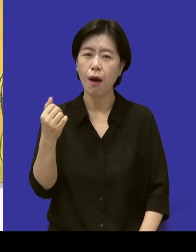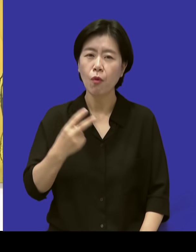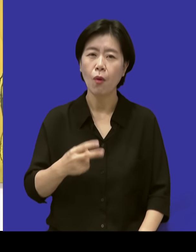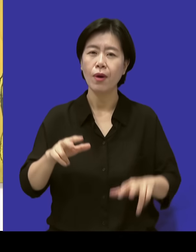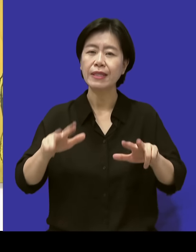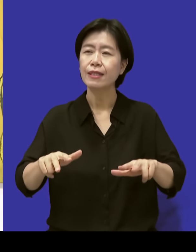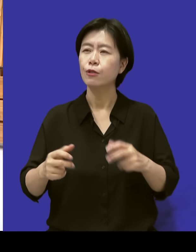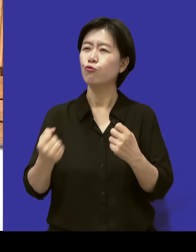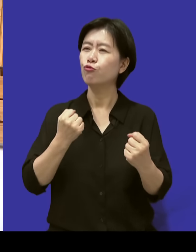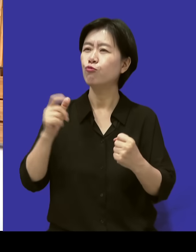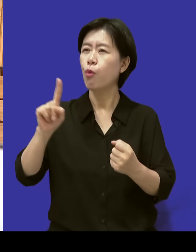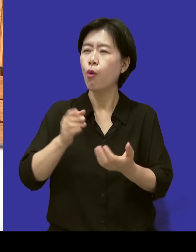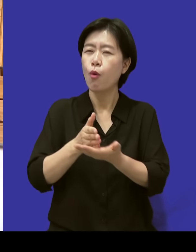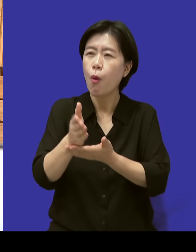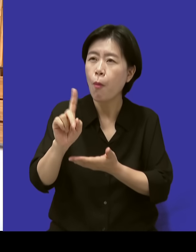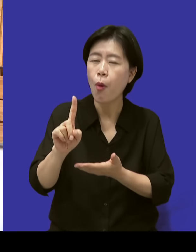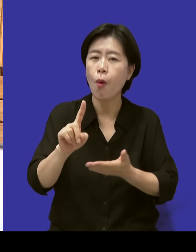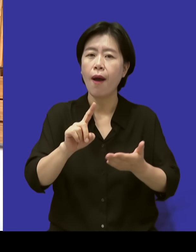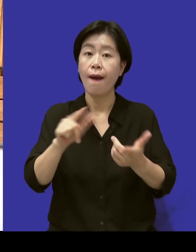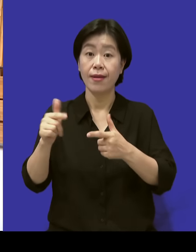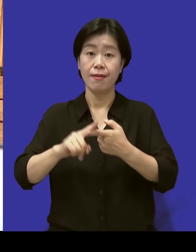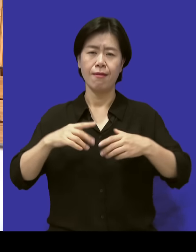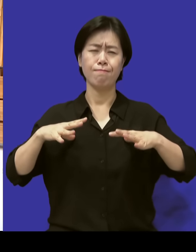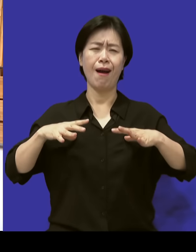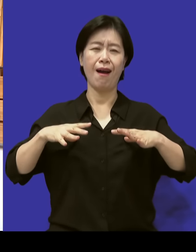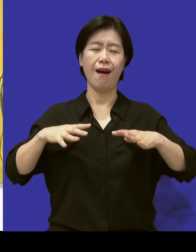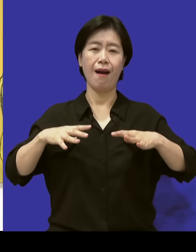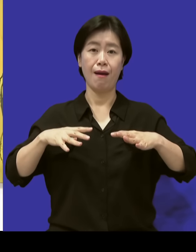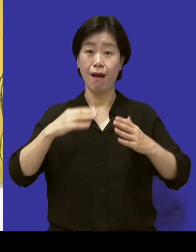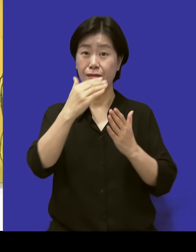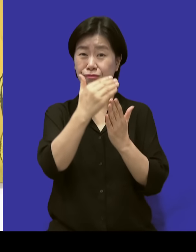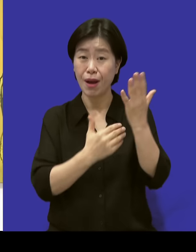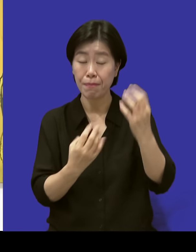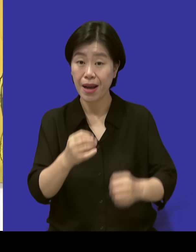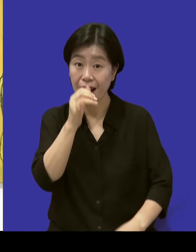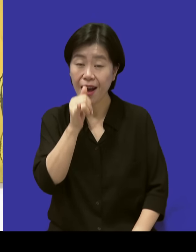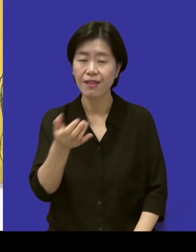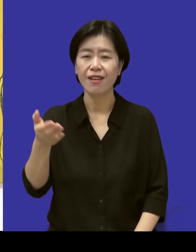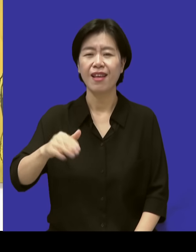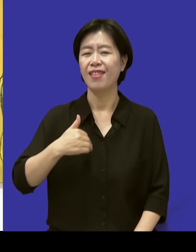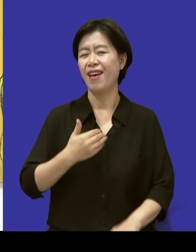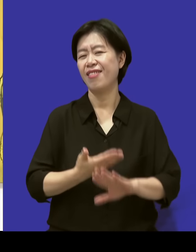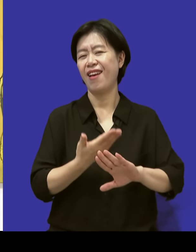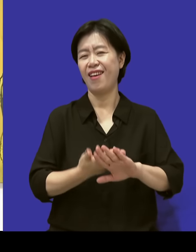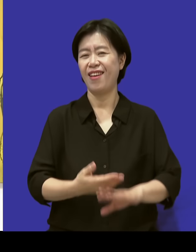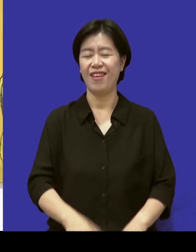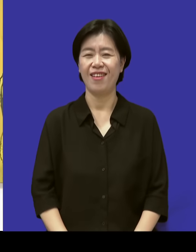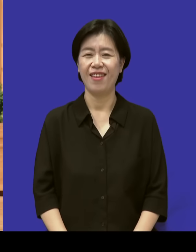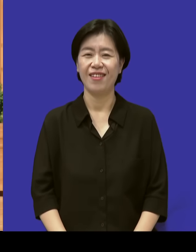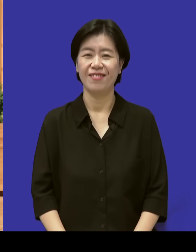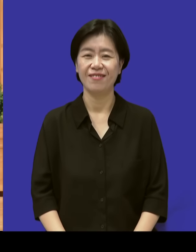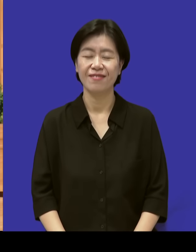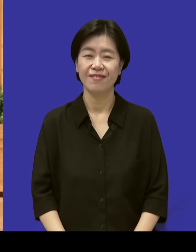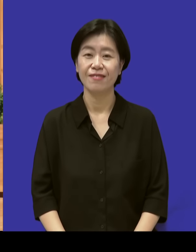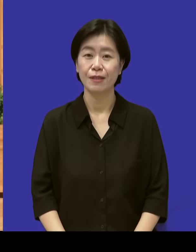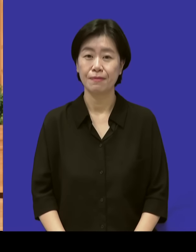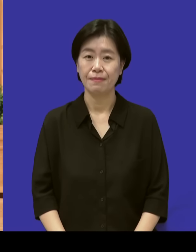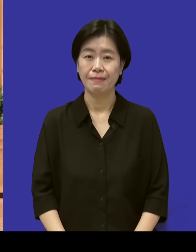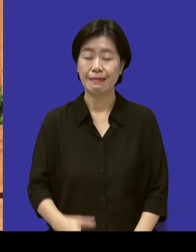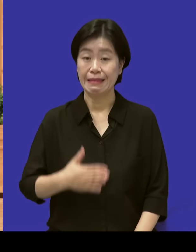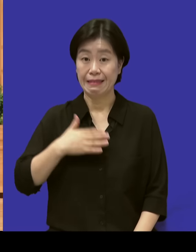나와라 내가 다 네네. 씹어 먹어주겠다 약간 이런 아, 분위기였어요. 그렇죠, 그렇죠, 그렇죠. 네. 근데 제가 소개 영상 딱 촬영하는데 네.